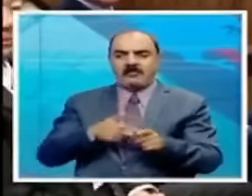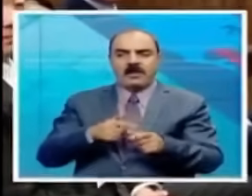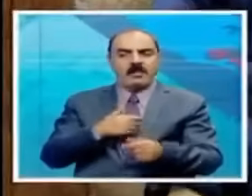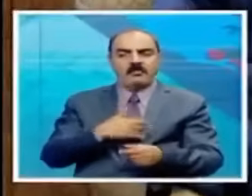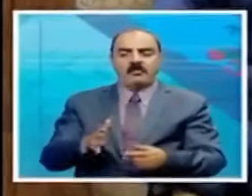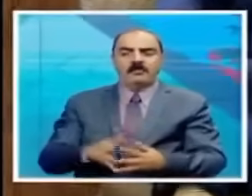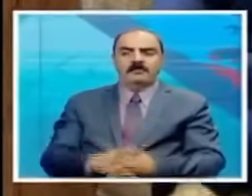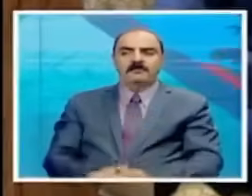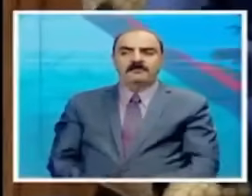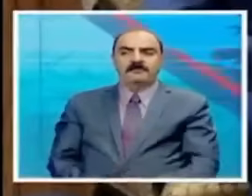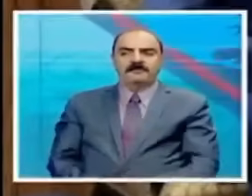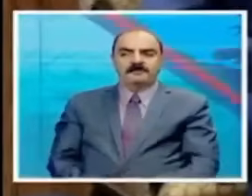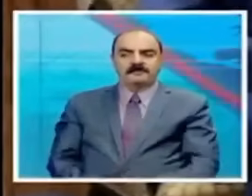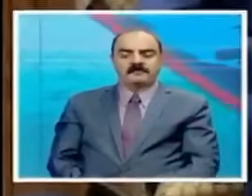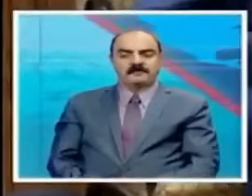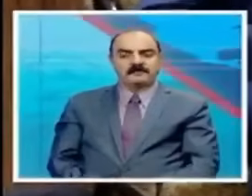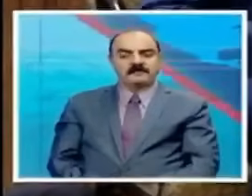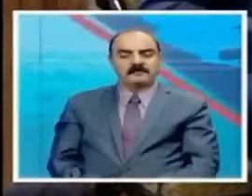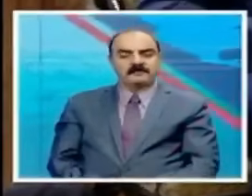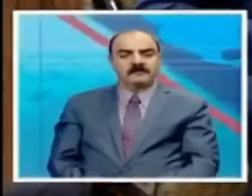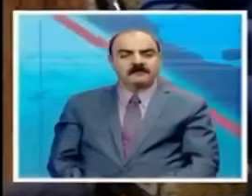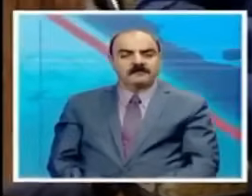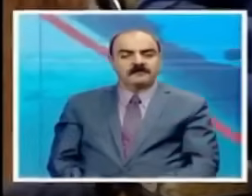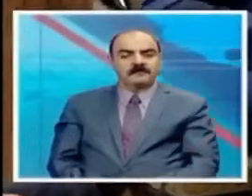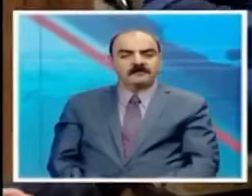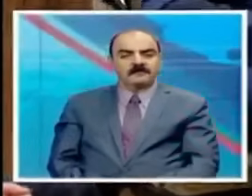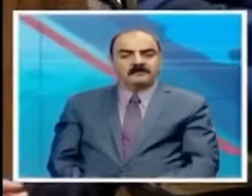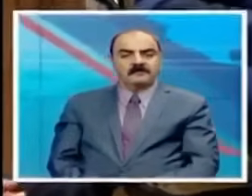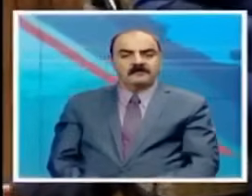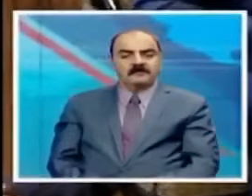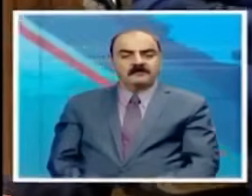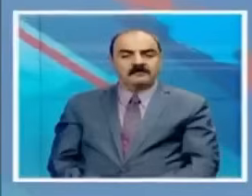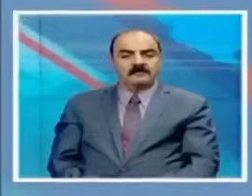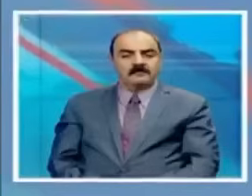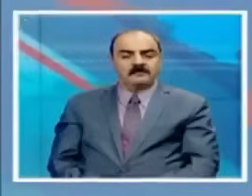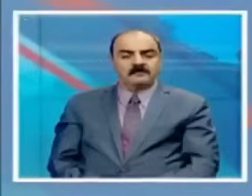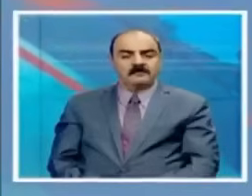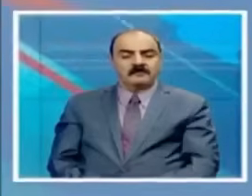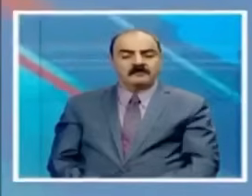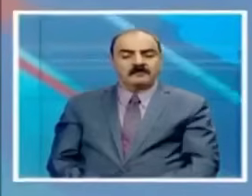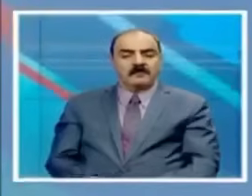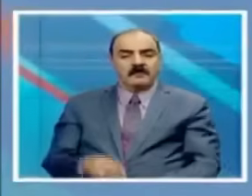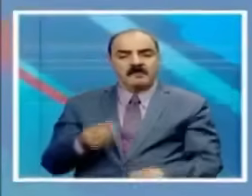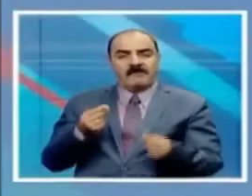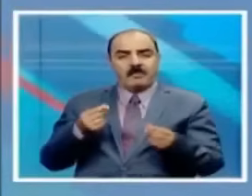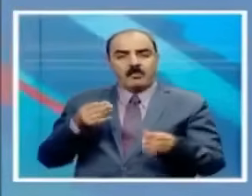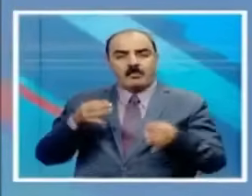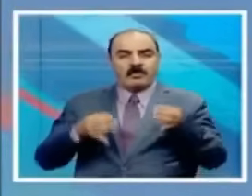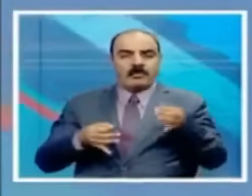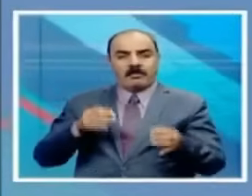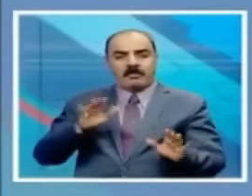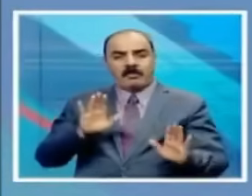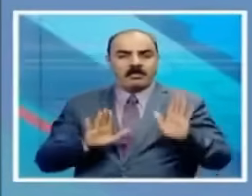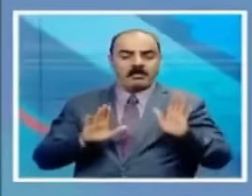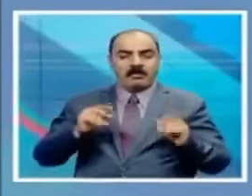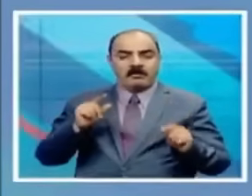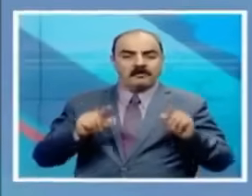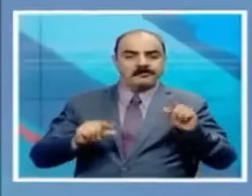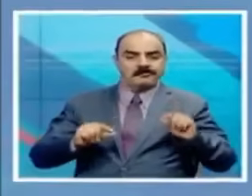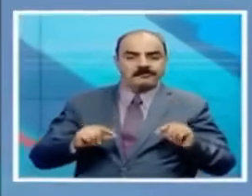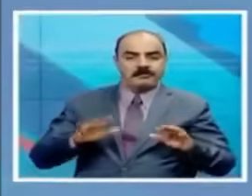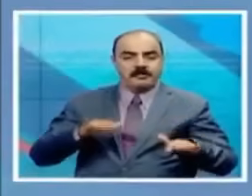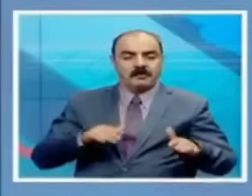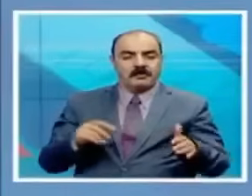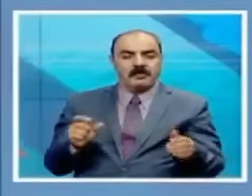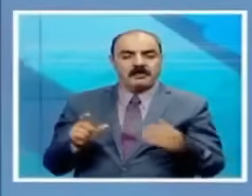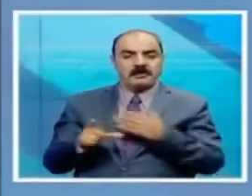المستدامة. تراجعت مؤشرات البورصة على نحو جماعي في